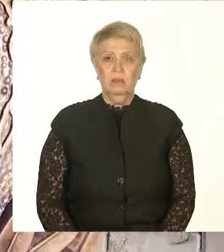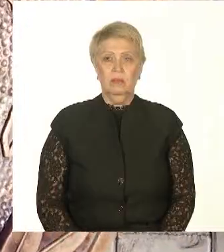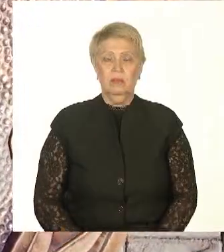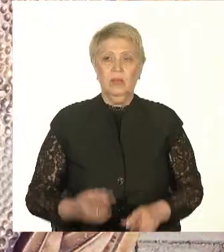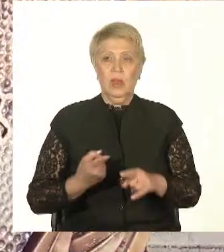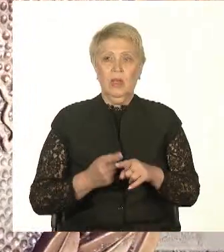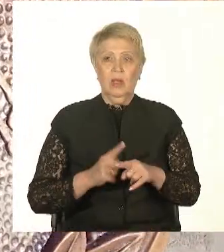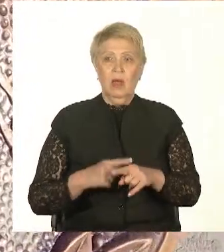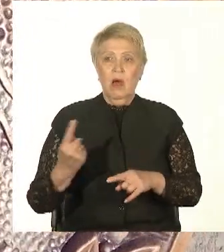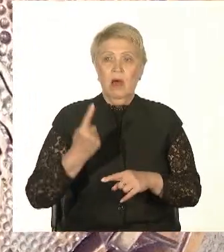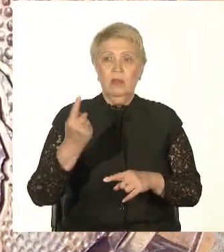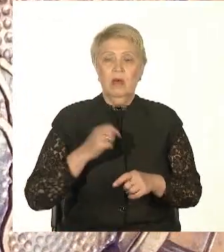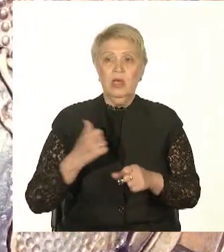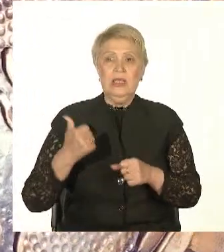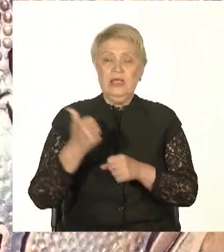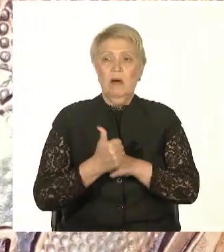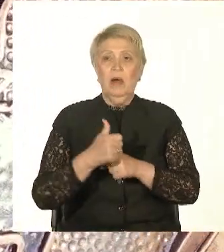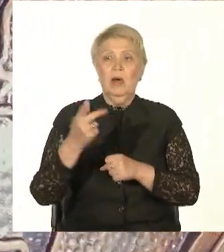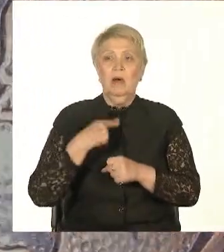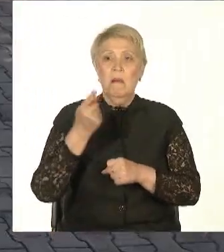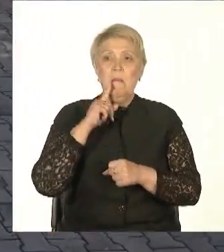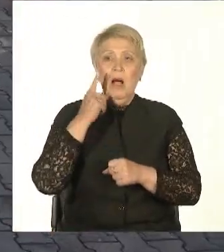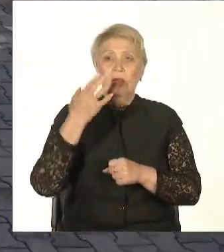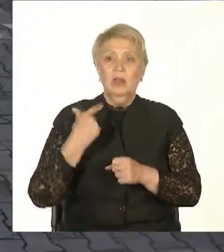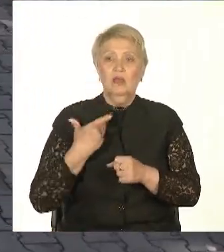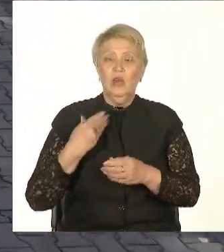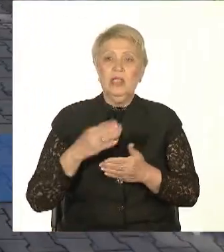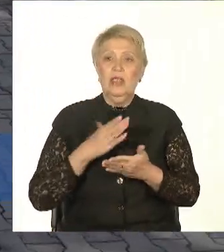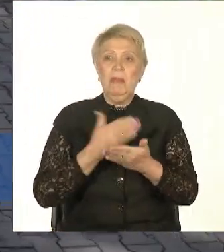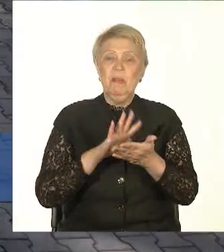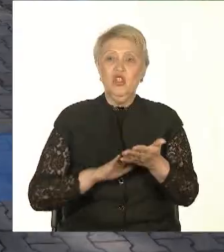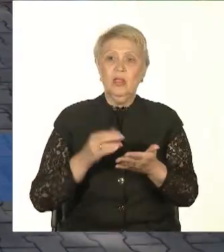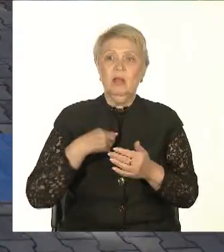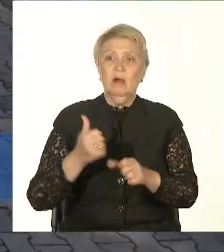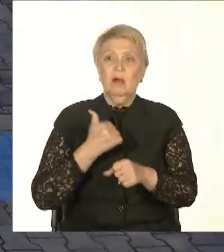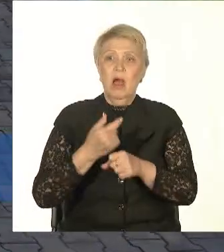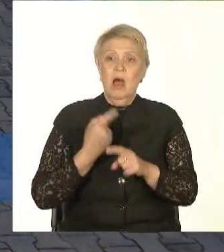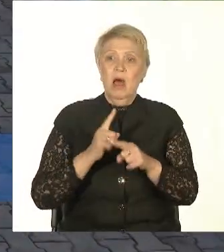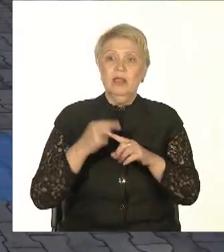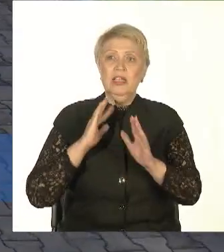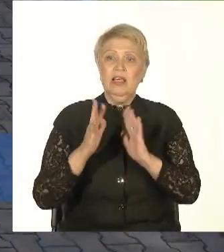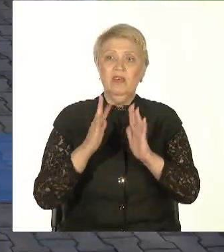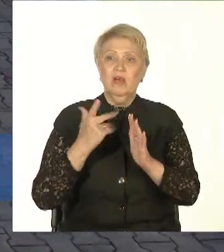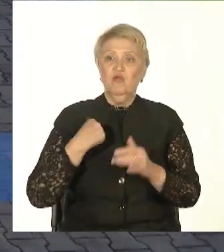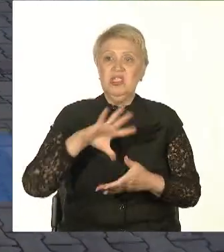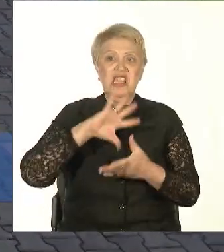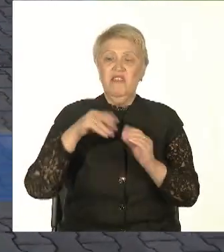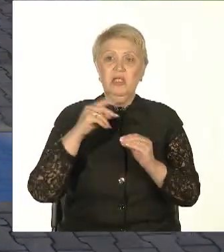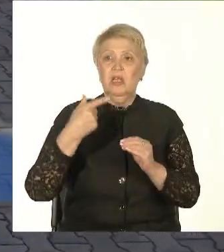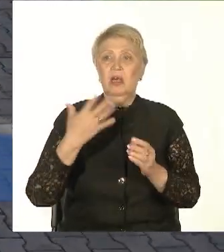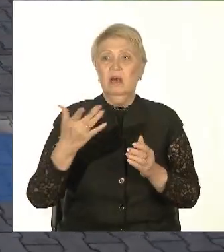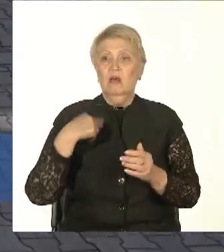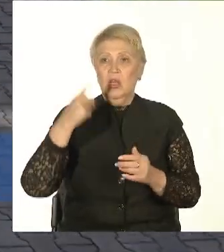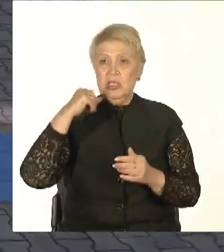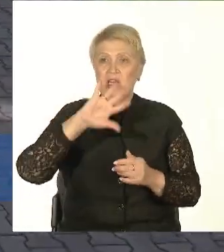Это одна из самых молодых достопримечательностей города – сквер пограничной славы. Уверена, далеко не все хабаровчане знают, что эта часть